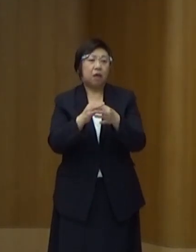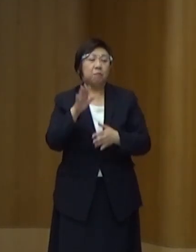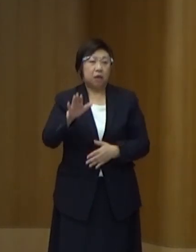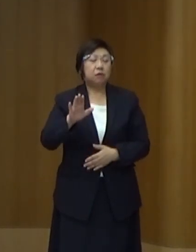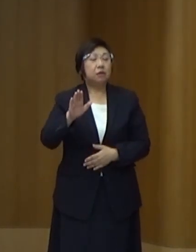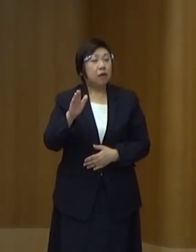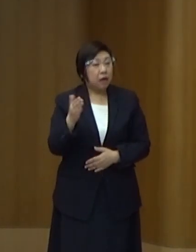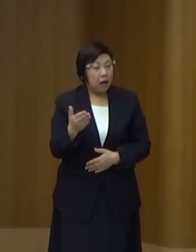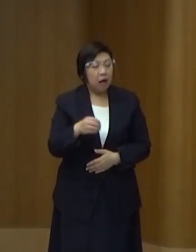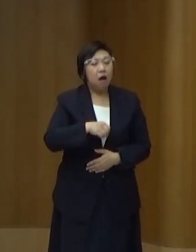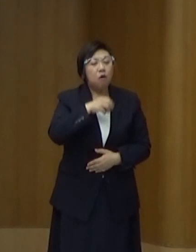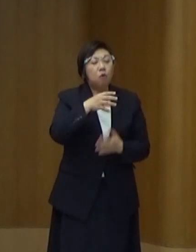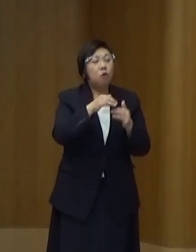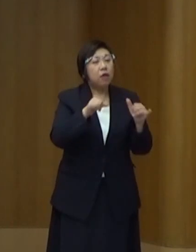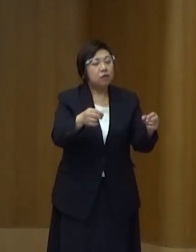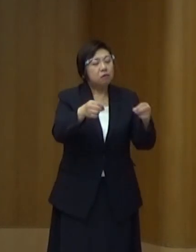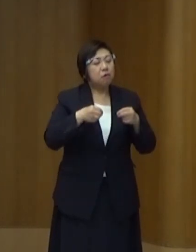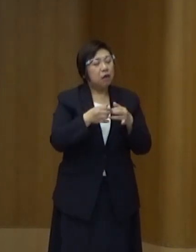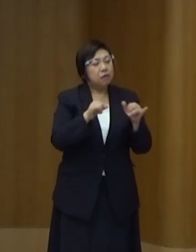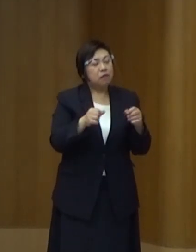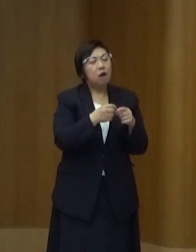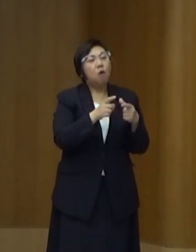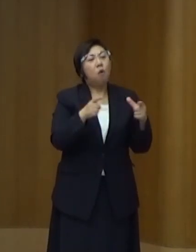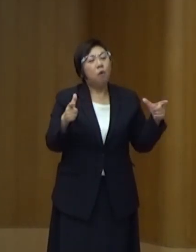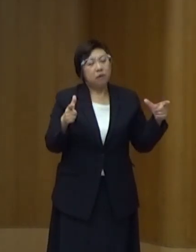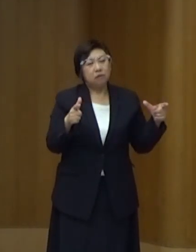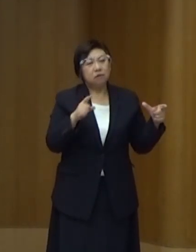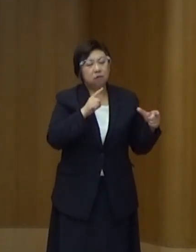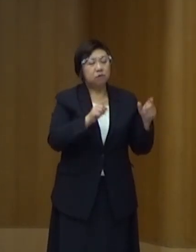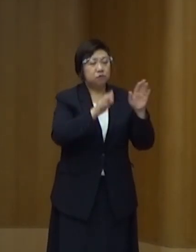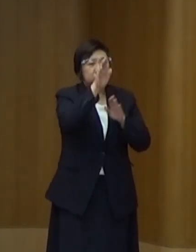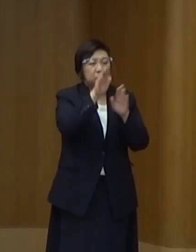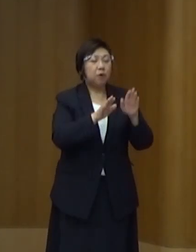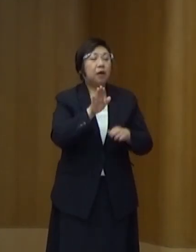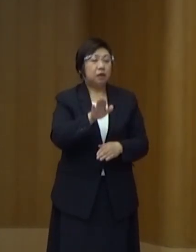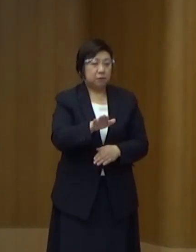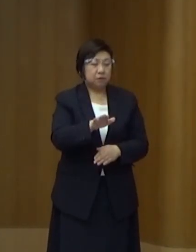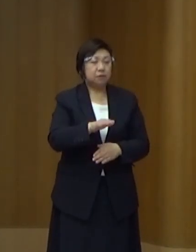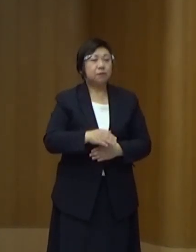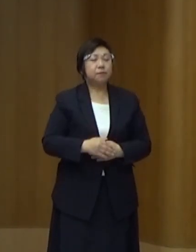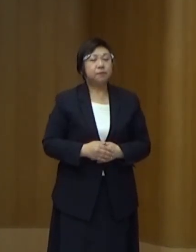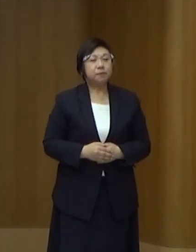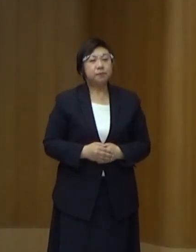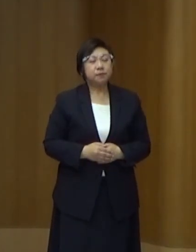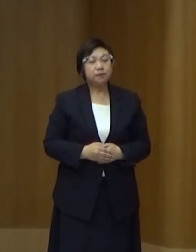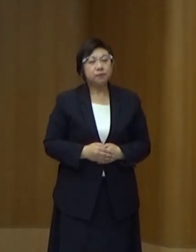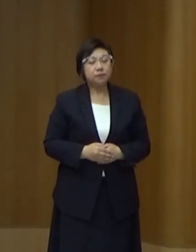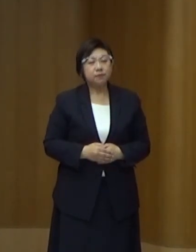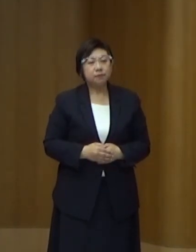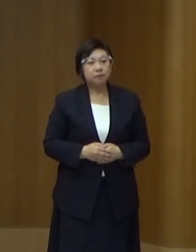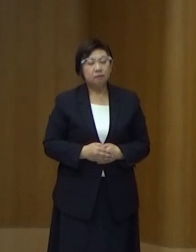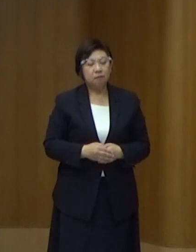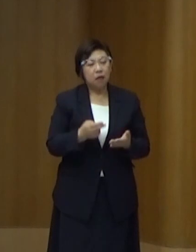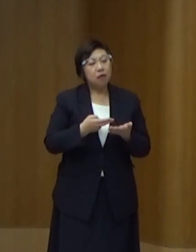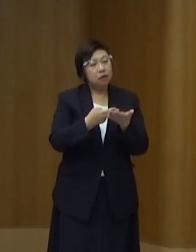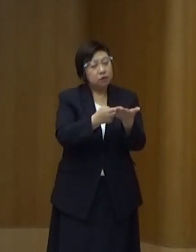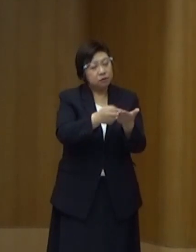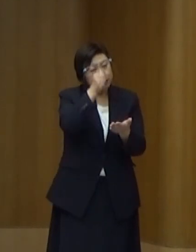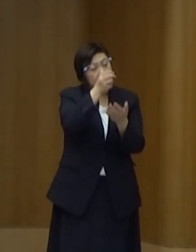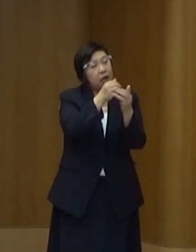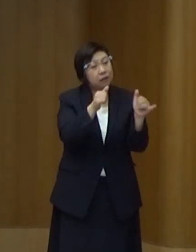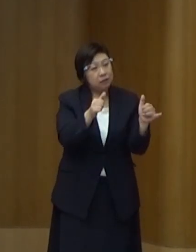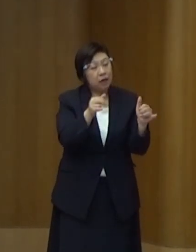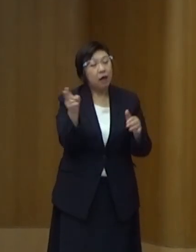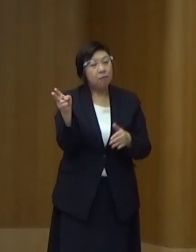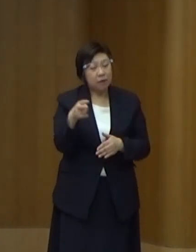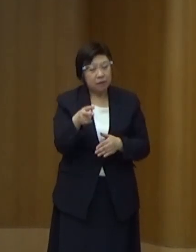の方も感染者の方が多いという状況がございまして、この入院患者の方、そ